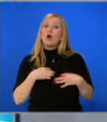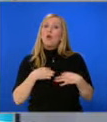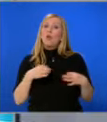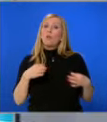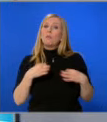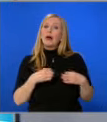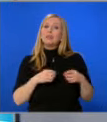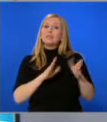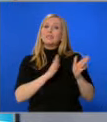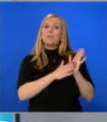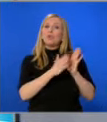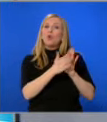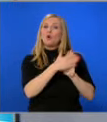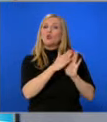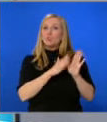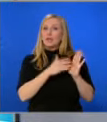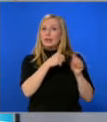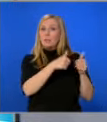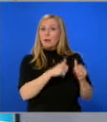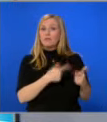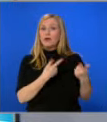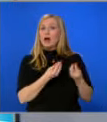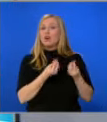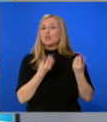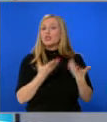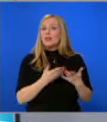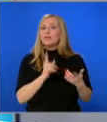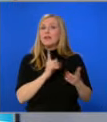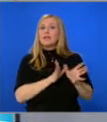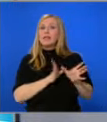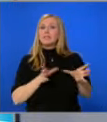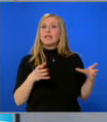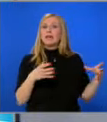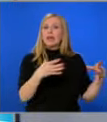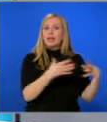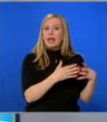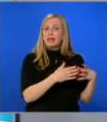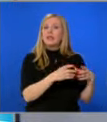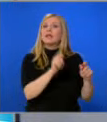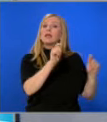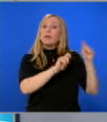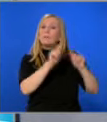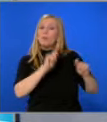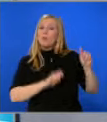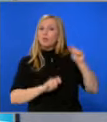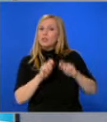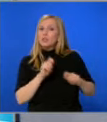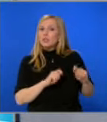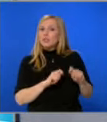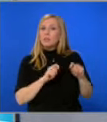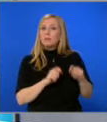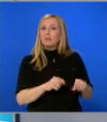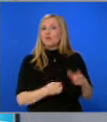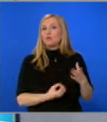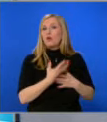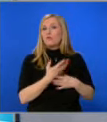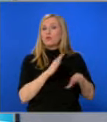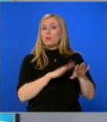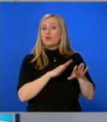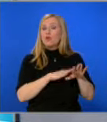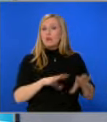по паметник, което означава, че трябва да бъде заграден, обезопасен, отремонтиран и отново да има